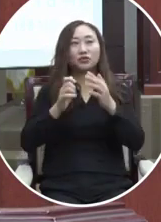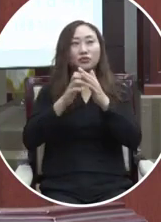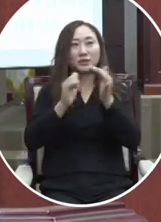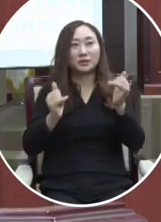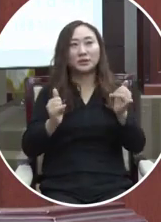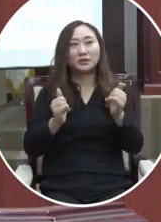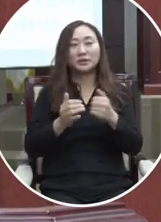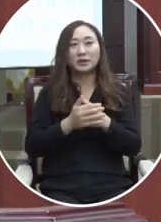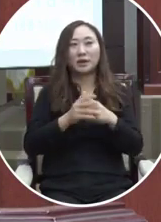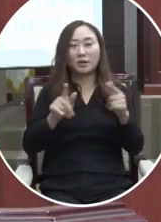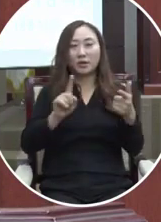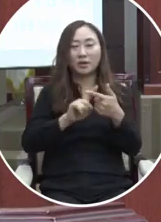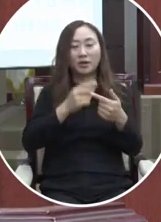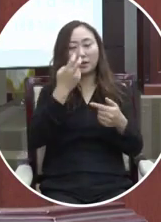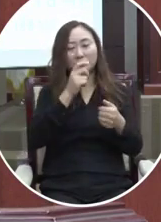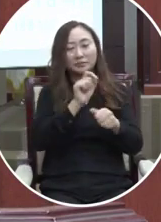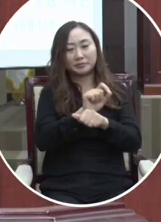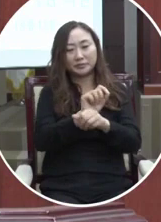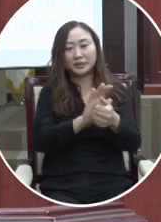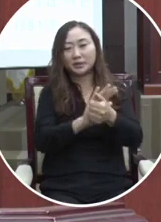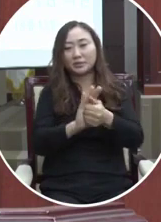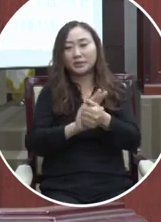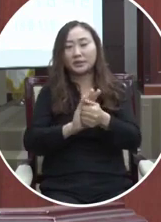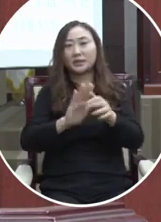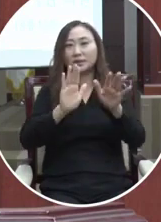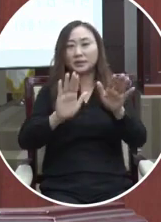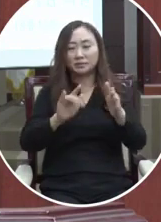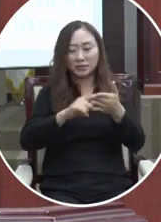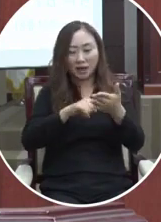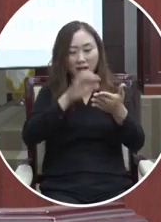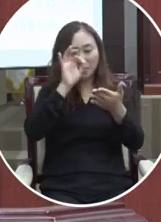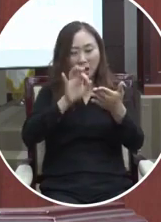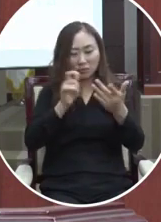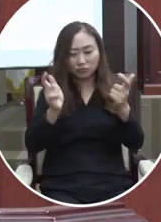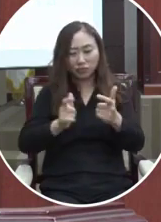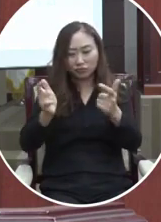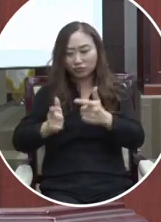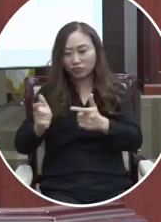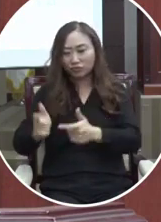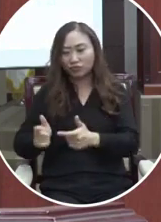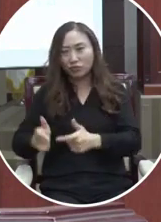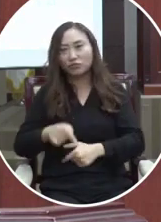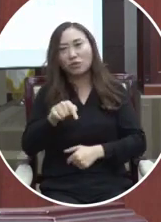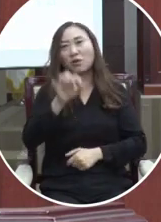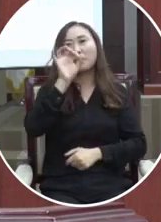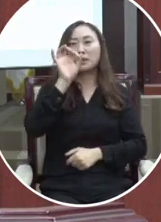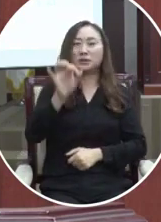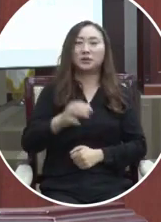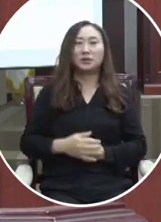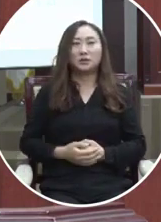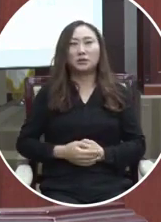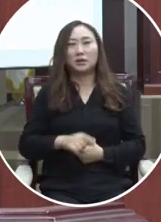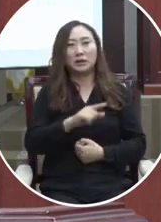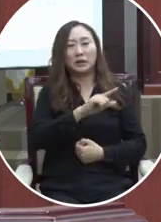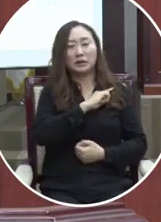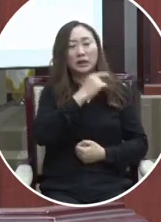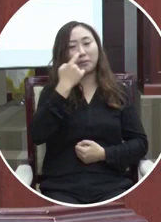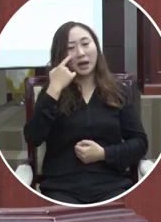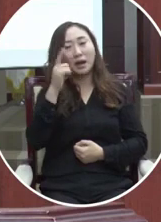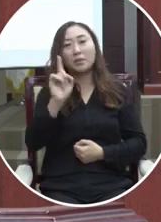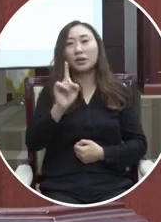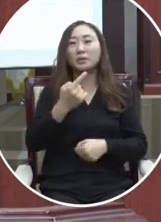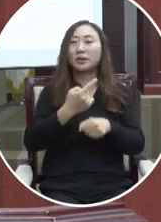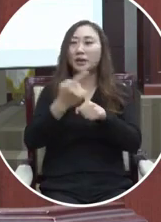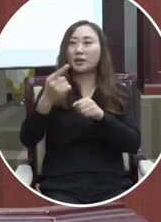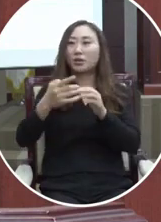주민들께가 닿았던 행정 서비스가 곳곳에서 잘려나간 자국을 확인했습니다 가장 먼저 눈에 들어온